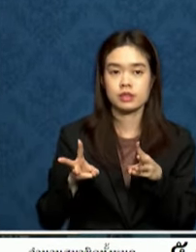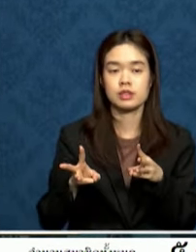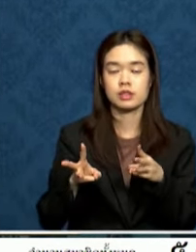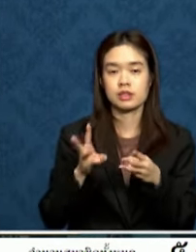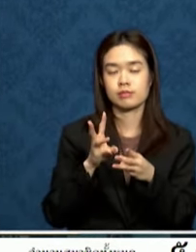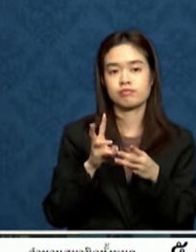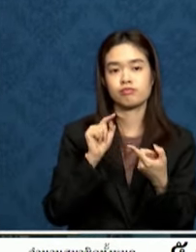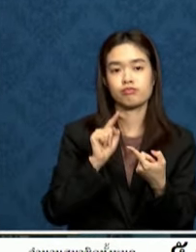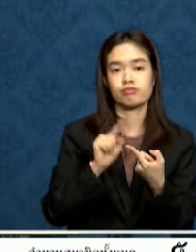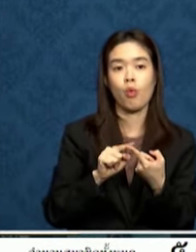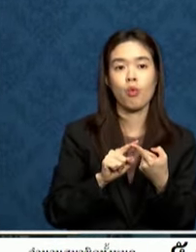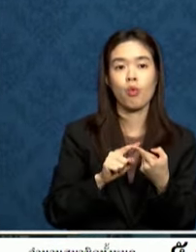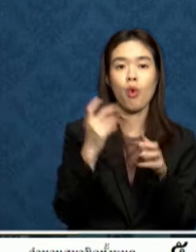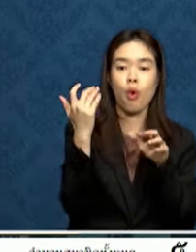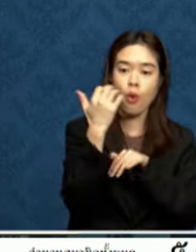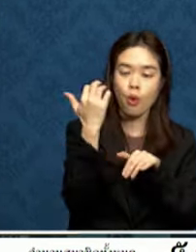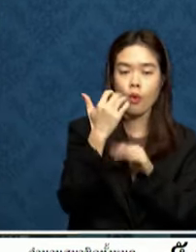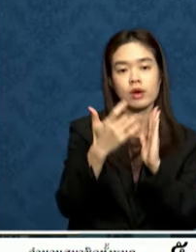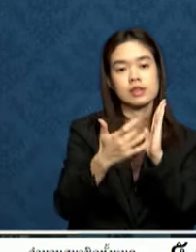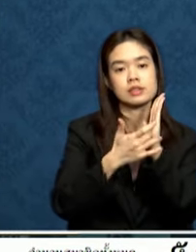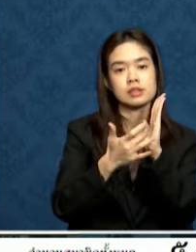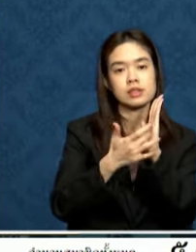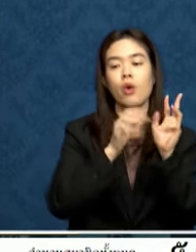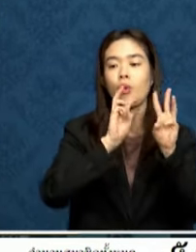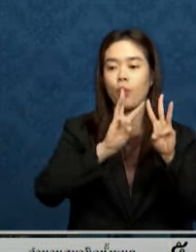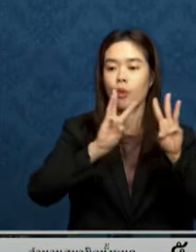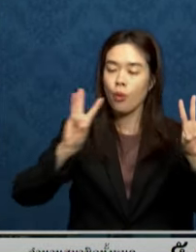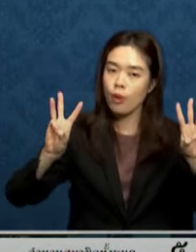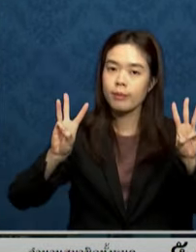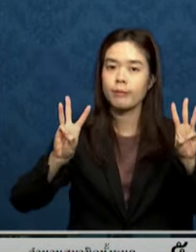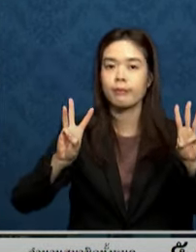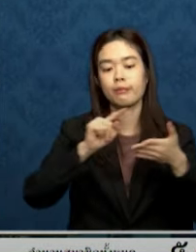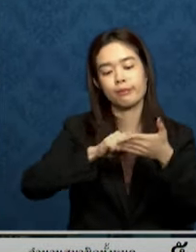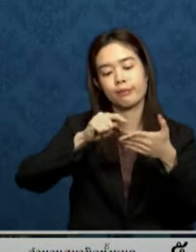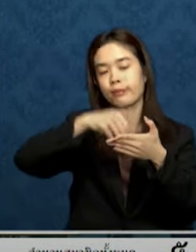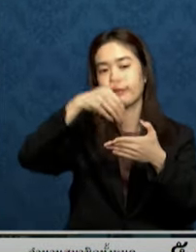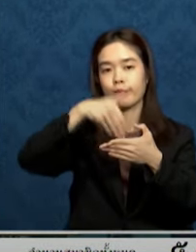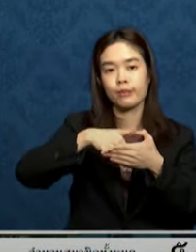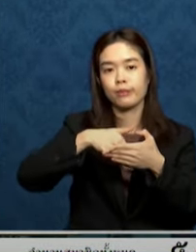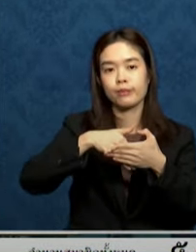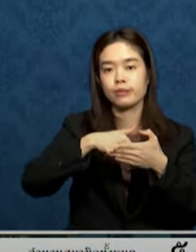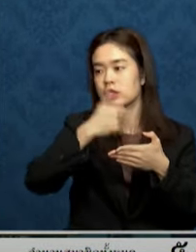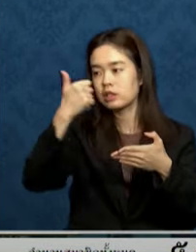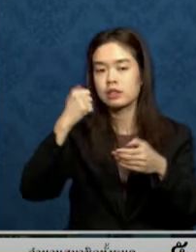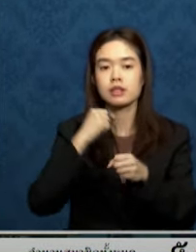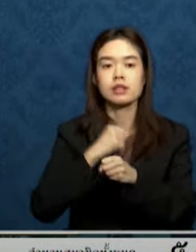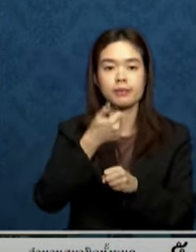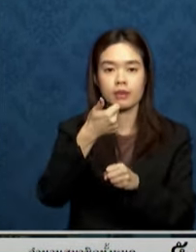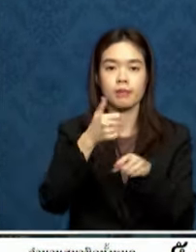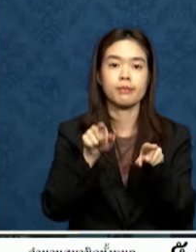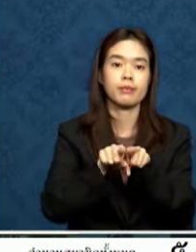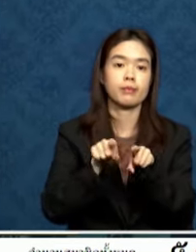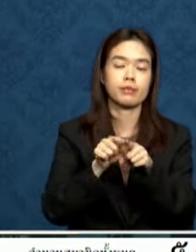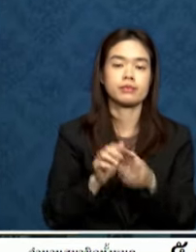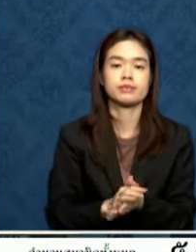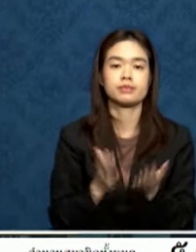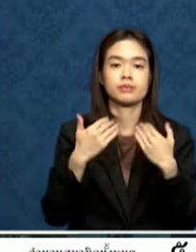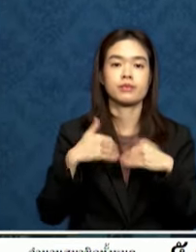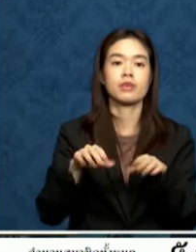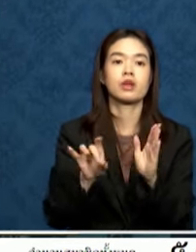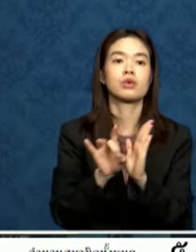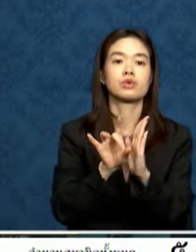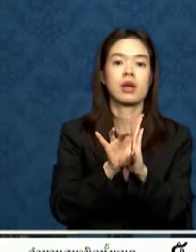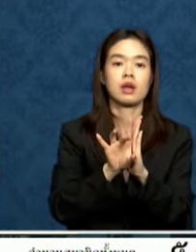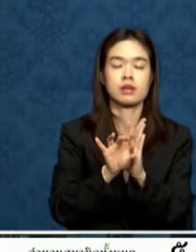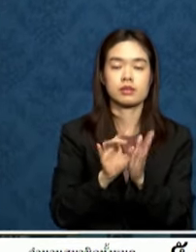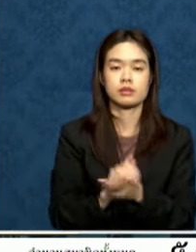อิเล็กทรอนิกส์หรือทางระบบเทคโนโลยีสารสนเทศหรือวิธีอื่นครับท่านประธานครับสุดท้ายครับท่านประธานครับผมเรียน